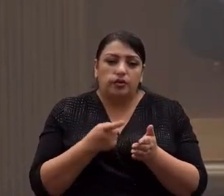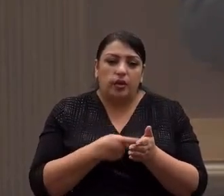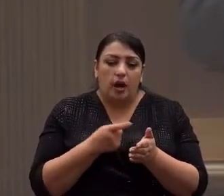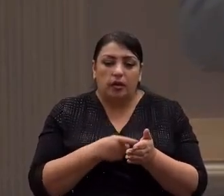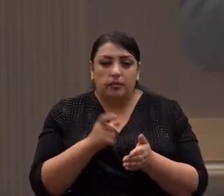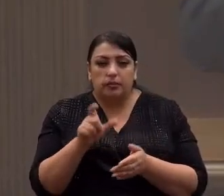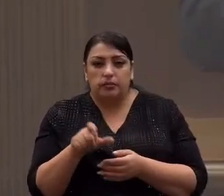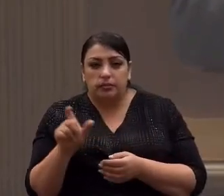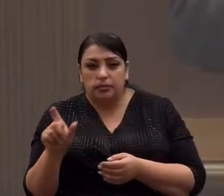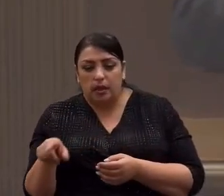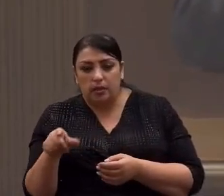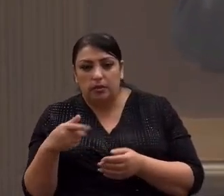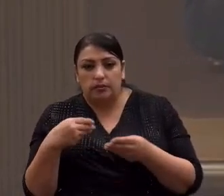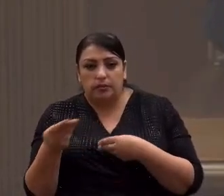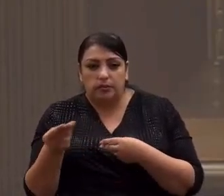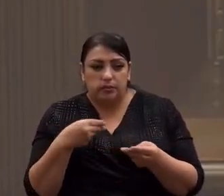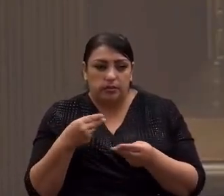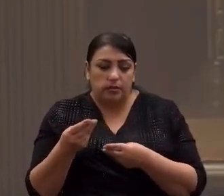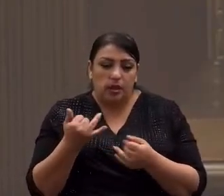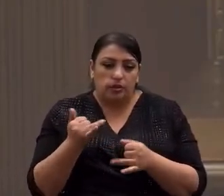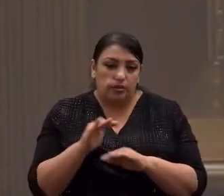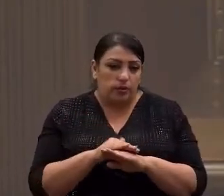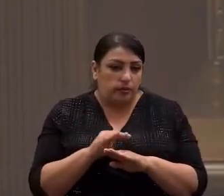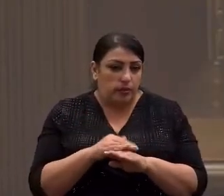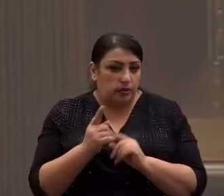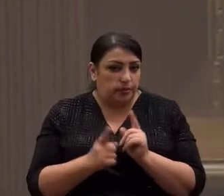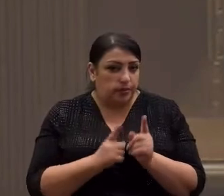հետ համագործակցության այսօր փոխվել է, բարեփոխվել են այդ